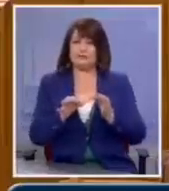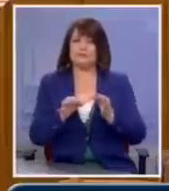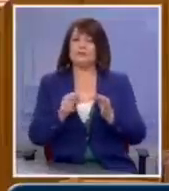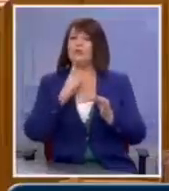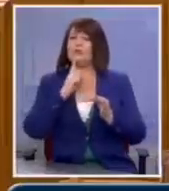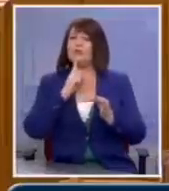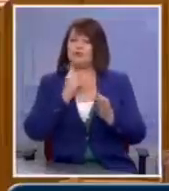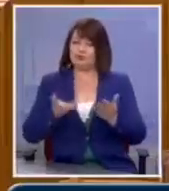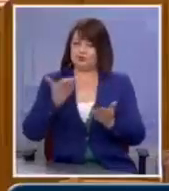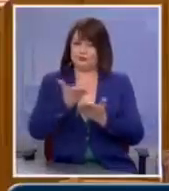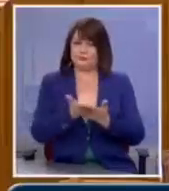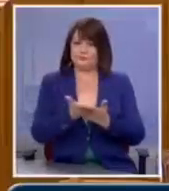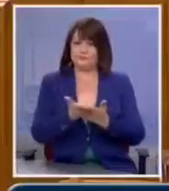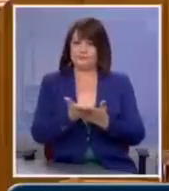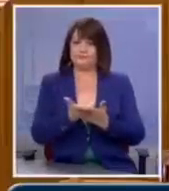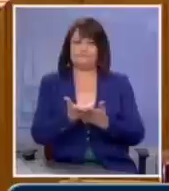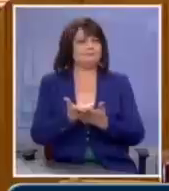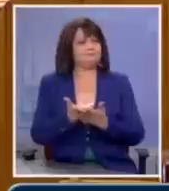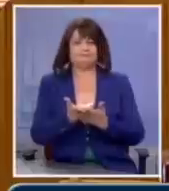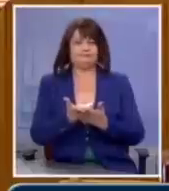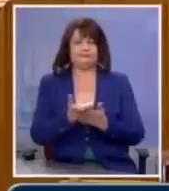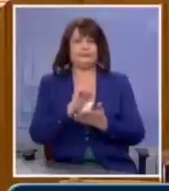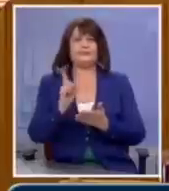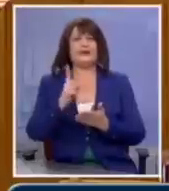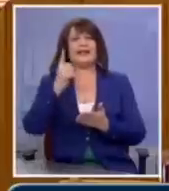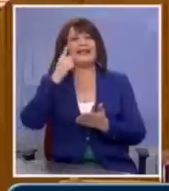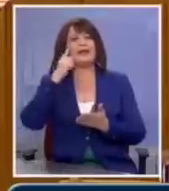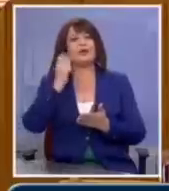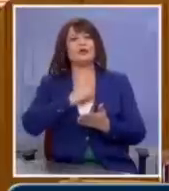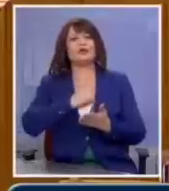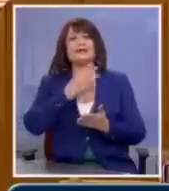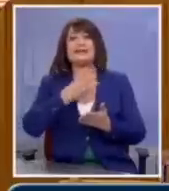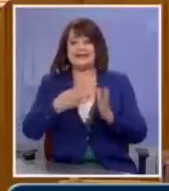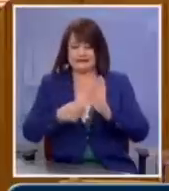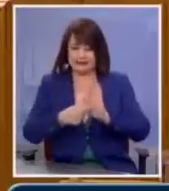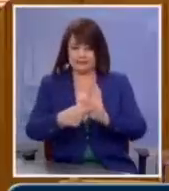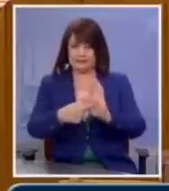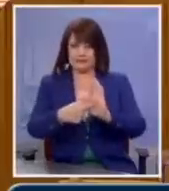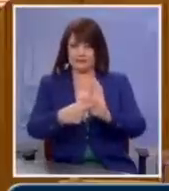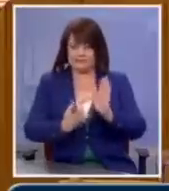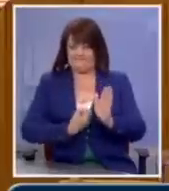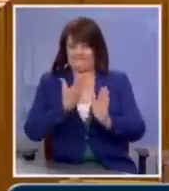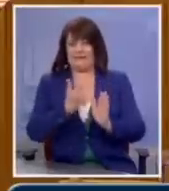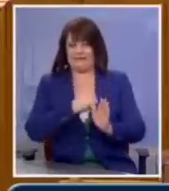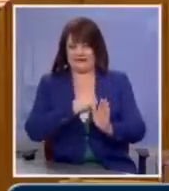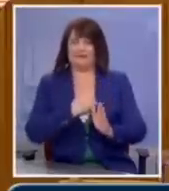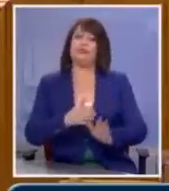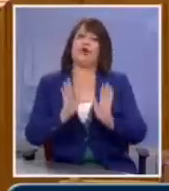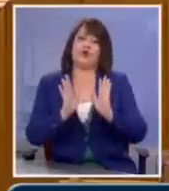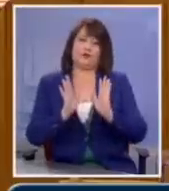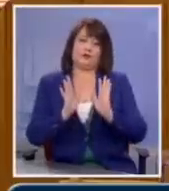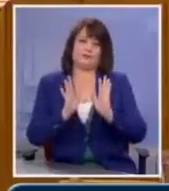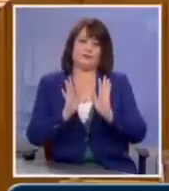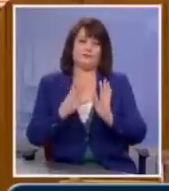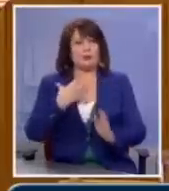έχουν κατατεθεί δεν απηχούν την ιδεολογική άποψη του ΣΥΡΙΖΑ. Όπως